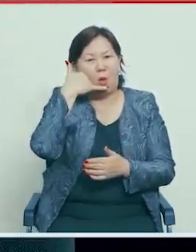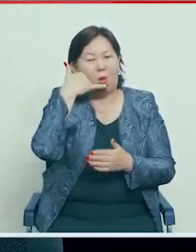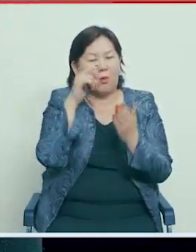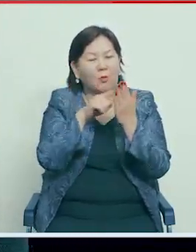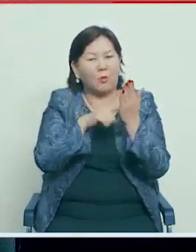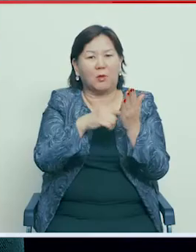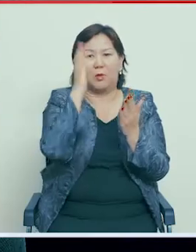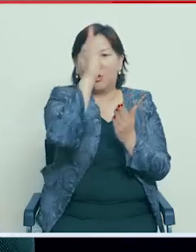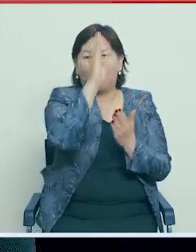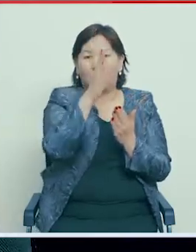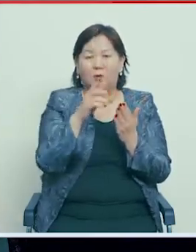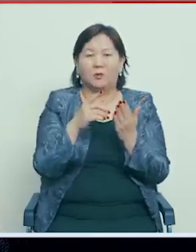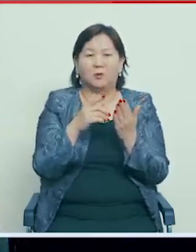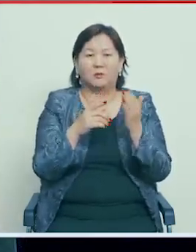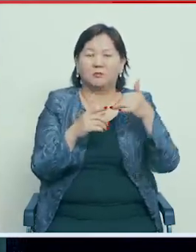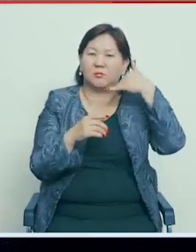холоос нөгөө